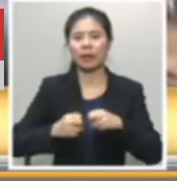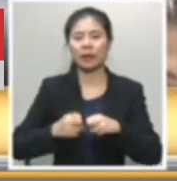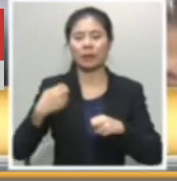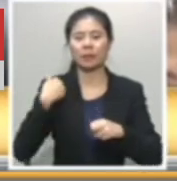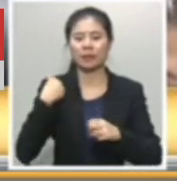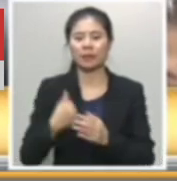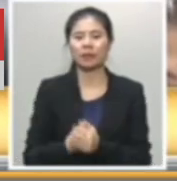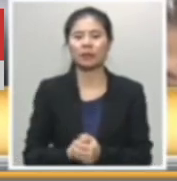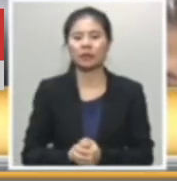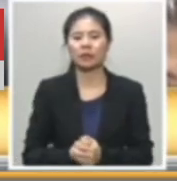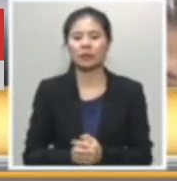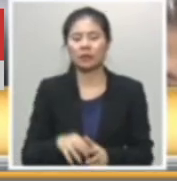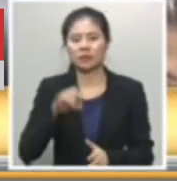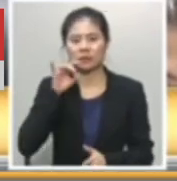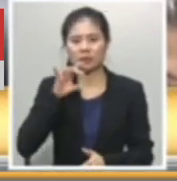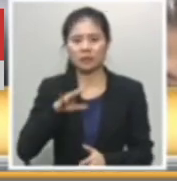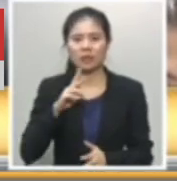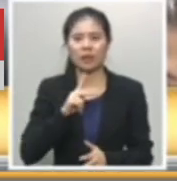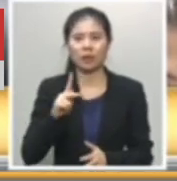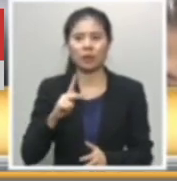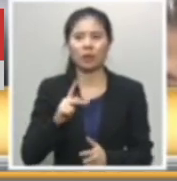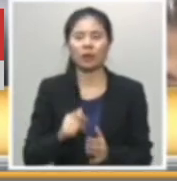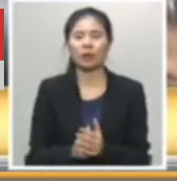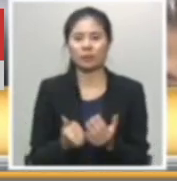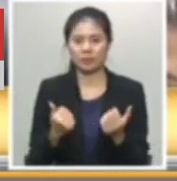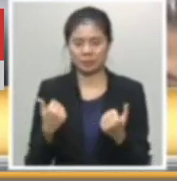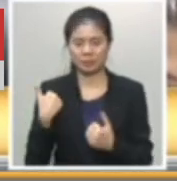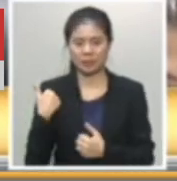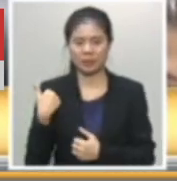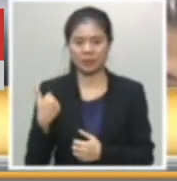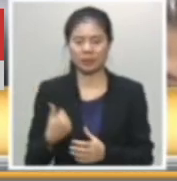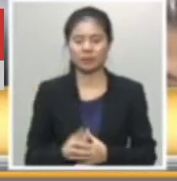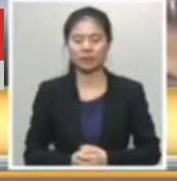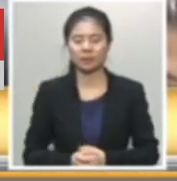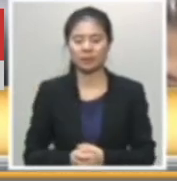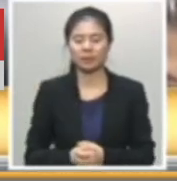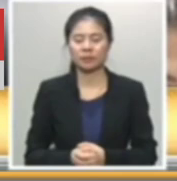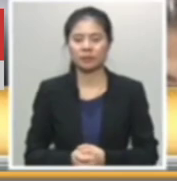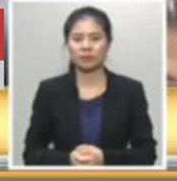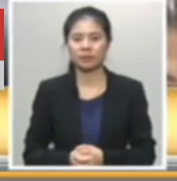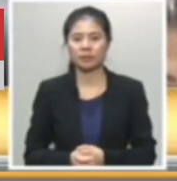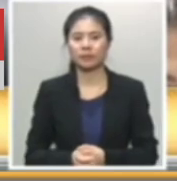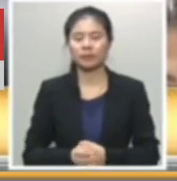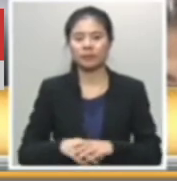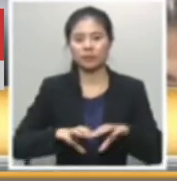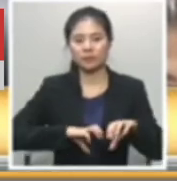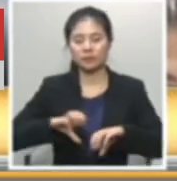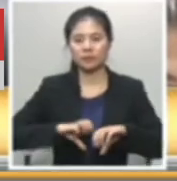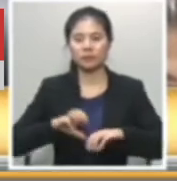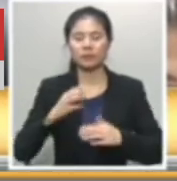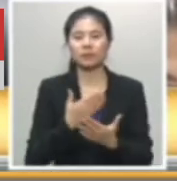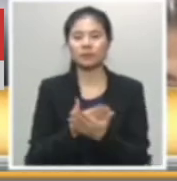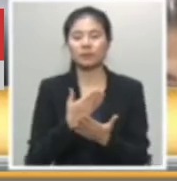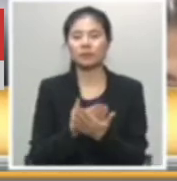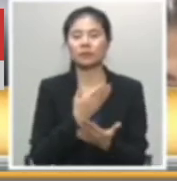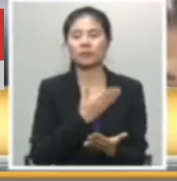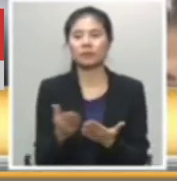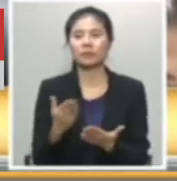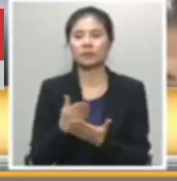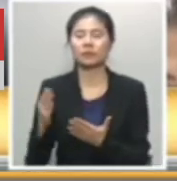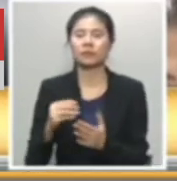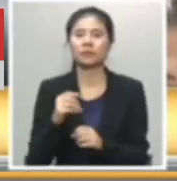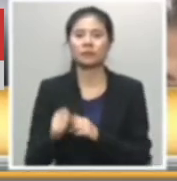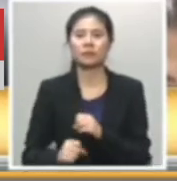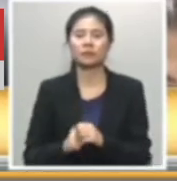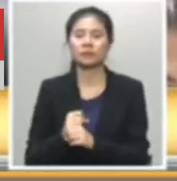ะใหญ่และก็ร้ายแรงกว่าที่เคยเกิดขึ้นมาแล้วซึ่งเมื่อเห็นการจัดสรรงบประมาณรายจ่ายประจำปีง